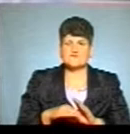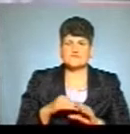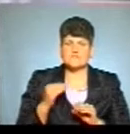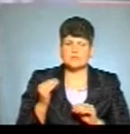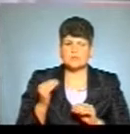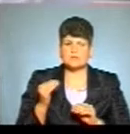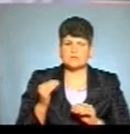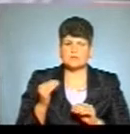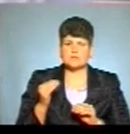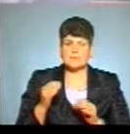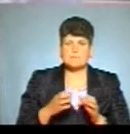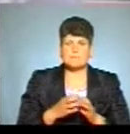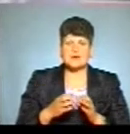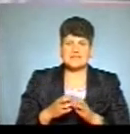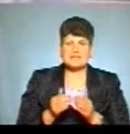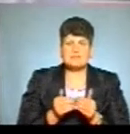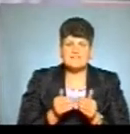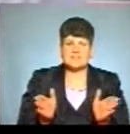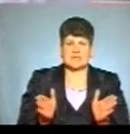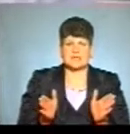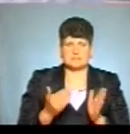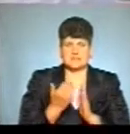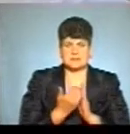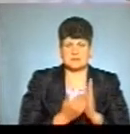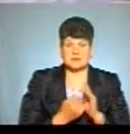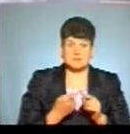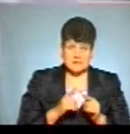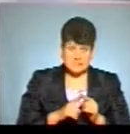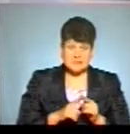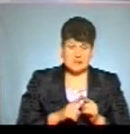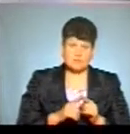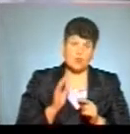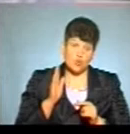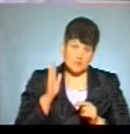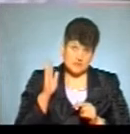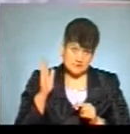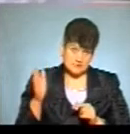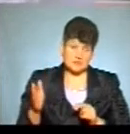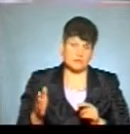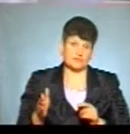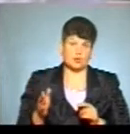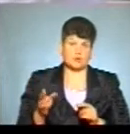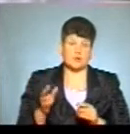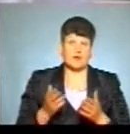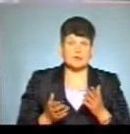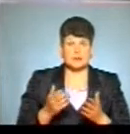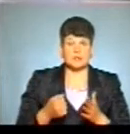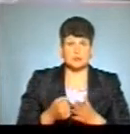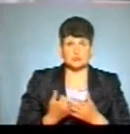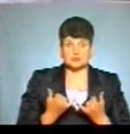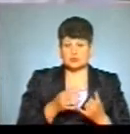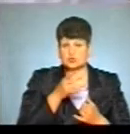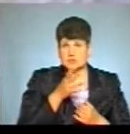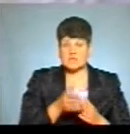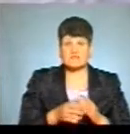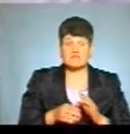за партійними відкритими списками. І, в принципі, це дуже прогресивно і перспективно, однак дотепер наш виборчий